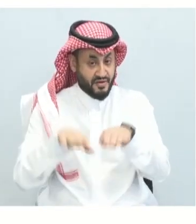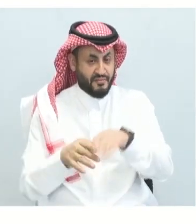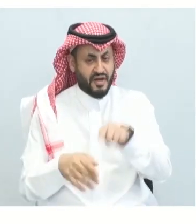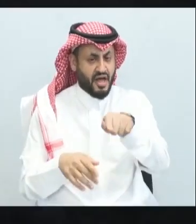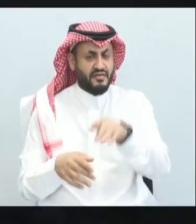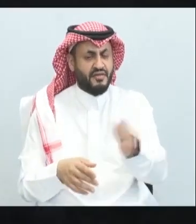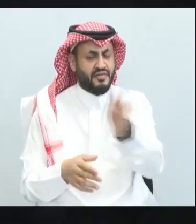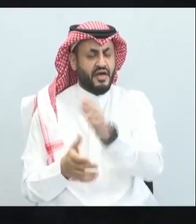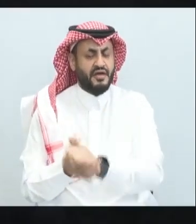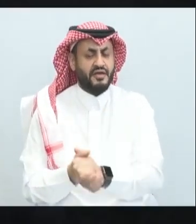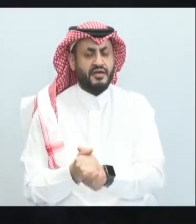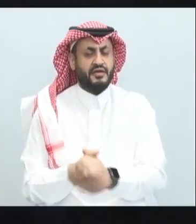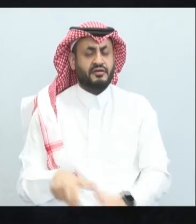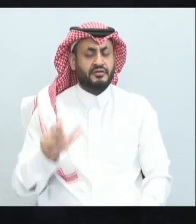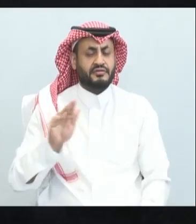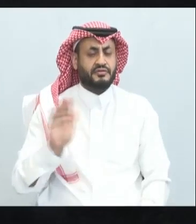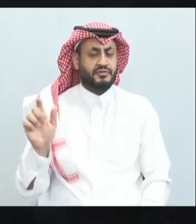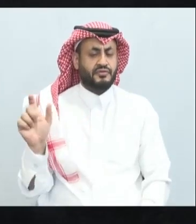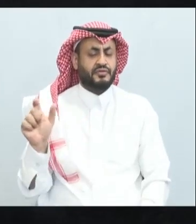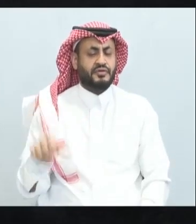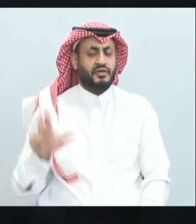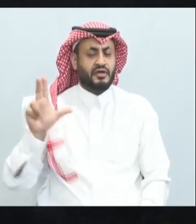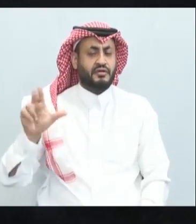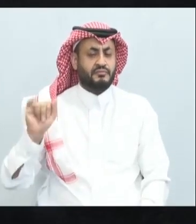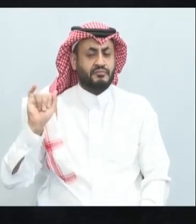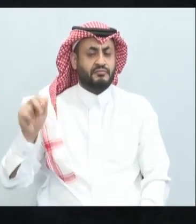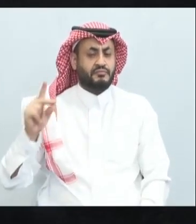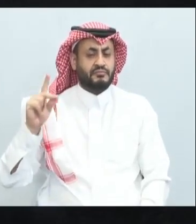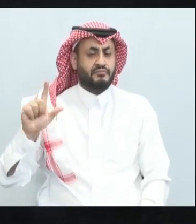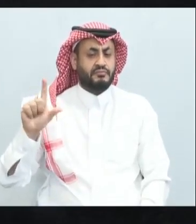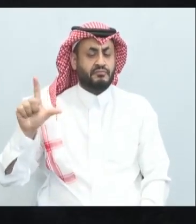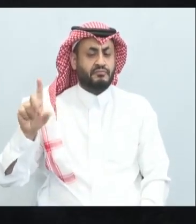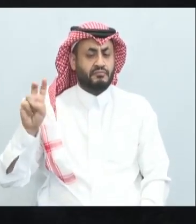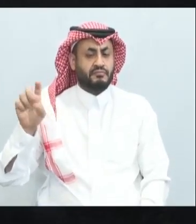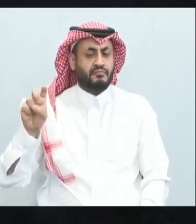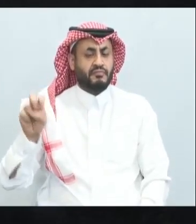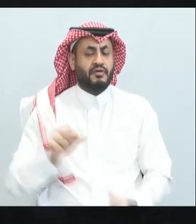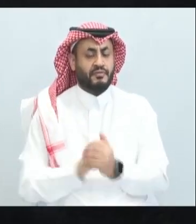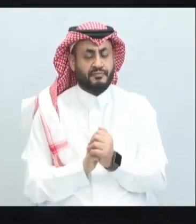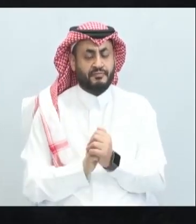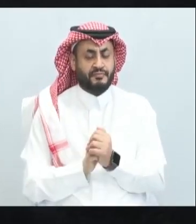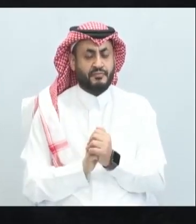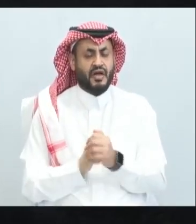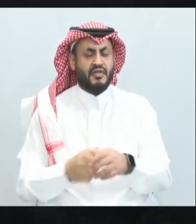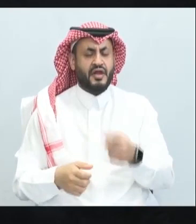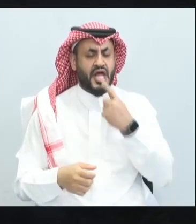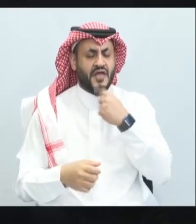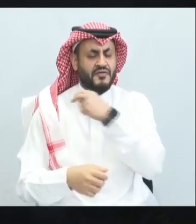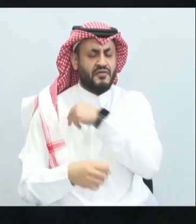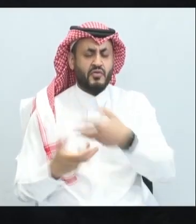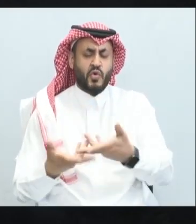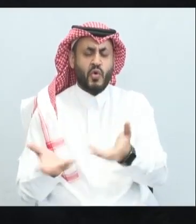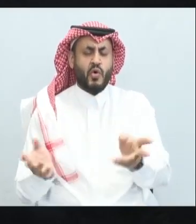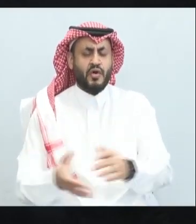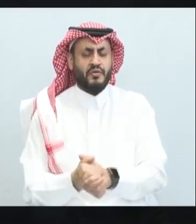الانسان وجد في نفسه نشاطا فيريد ان يصلي في غير اوقات النهي ف من ذلك ان